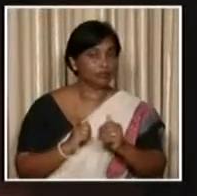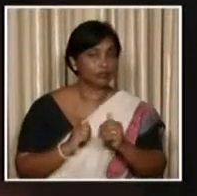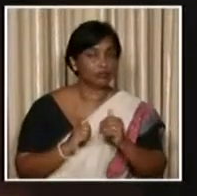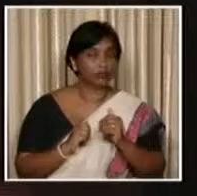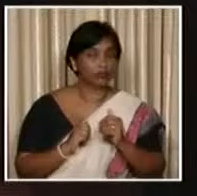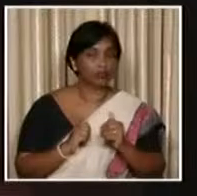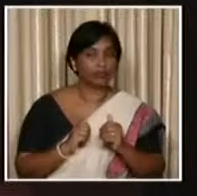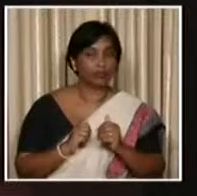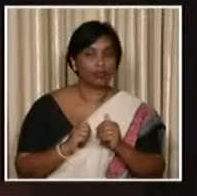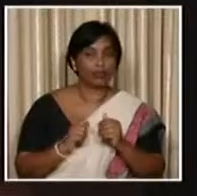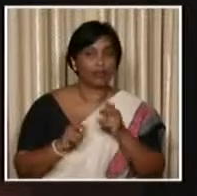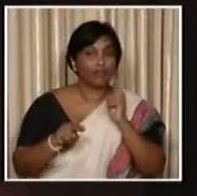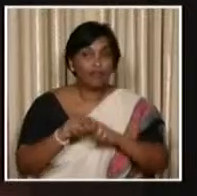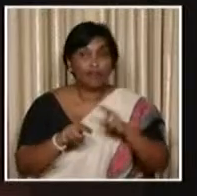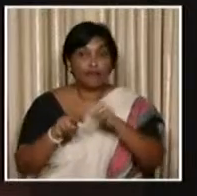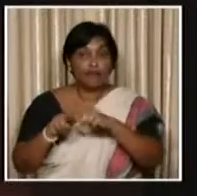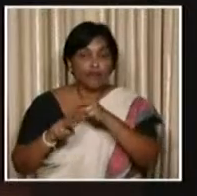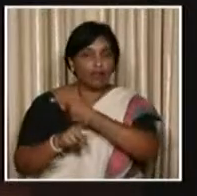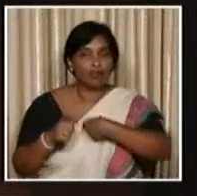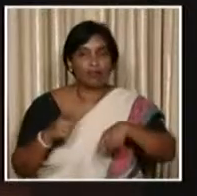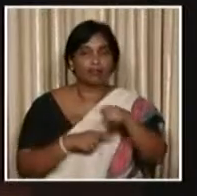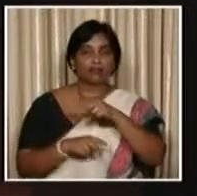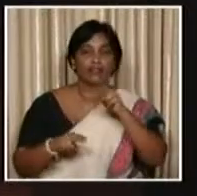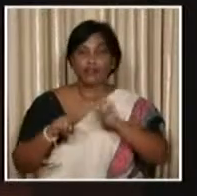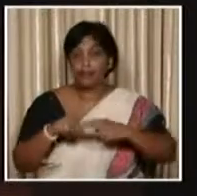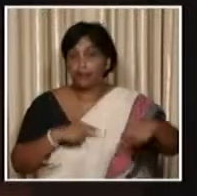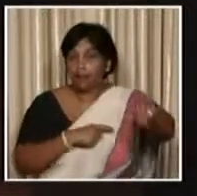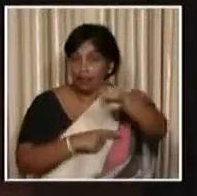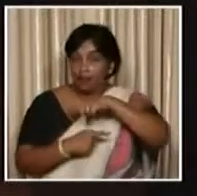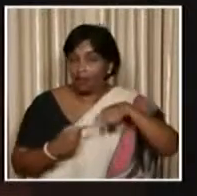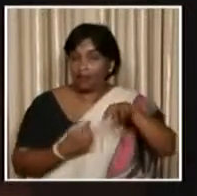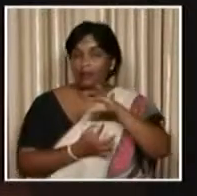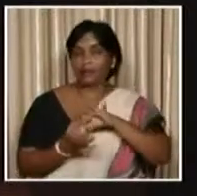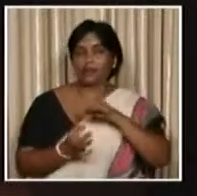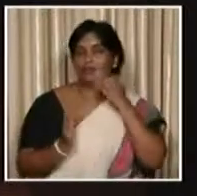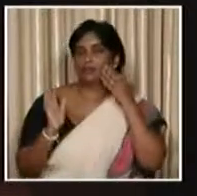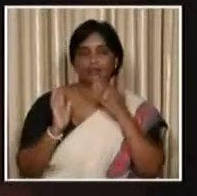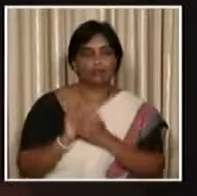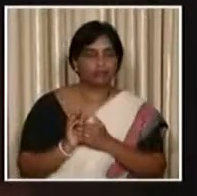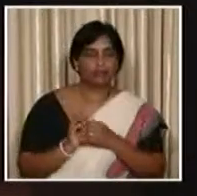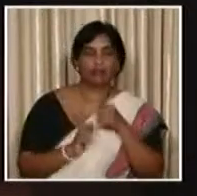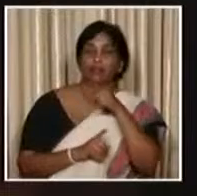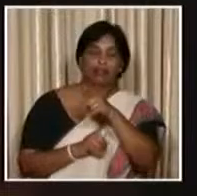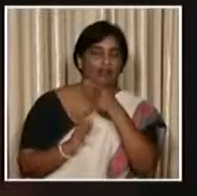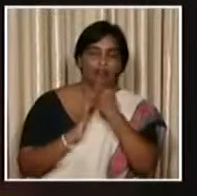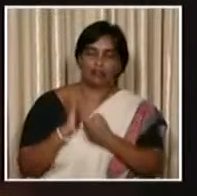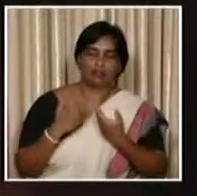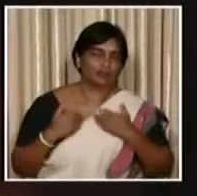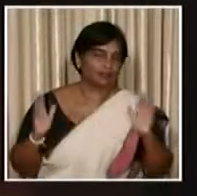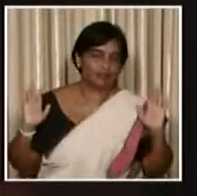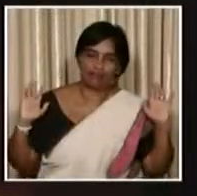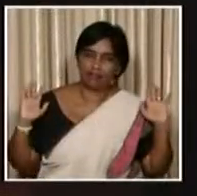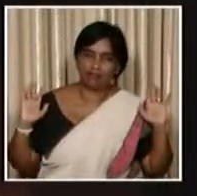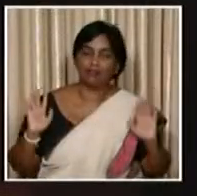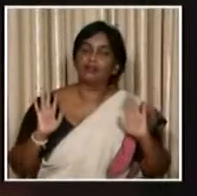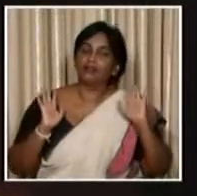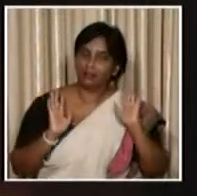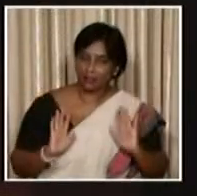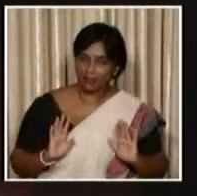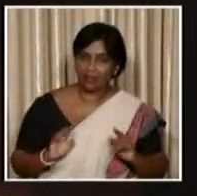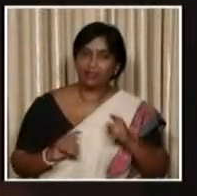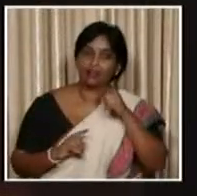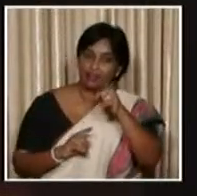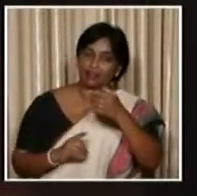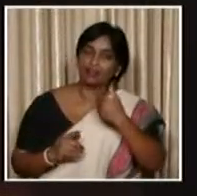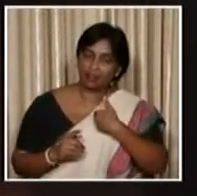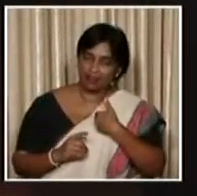ලුම්පන් ධනවාදය, ගජමිතුරු ධනවාදය, මිත්‍රත්වය කේන්ද්‍ර කරගත් ධනවාදය. ඒ න්‍යාය අපි නැහැ. නමුත් ඉතින්